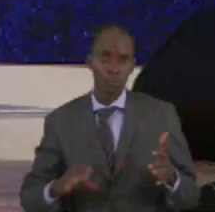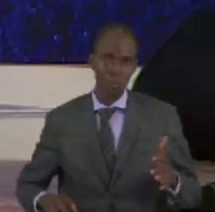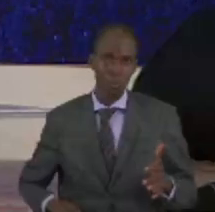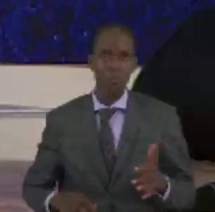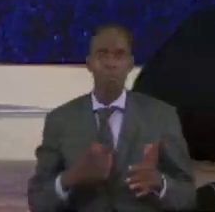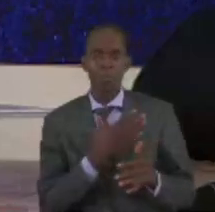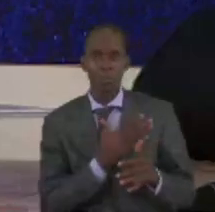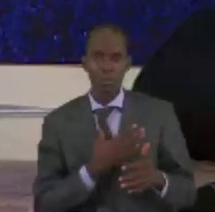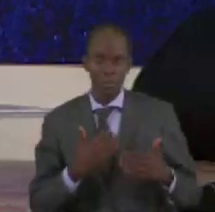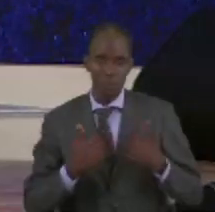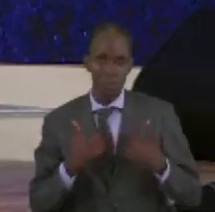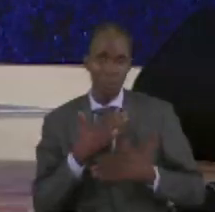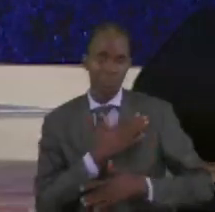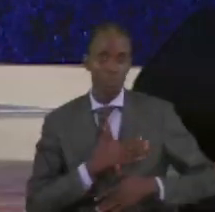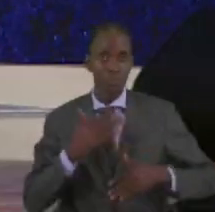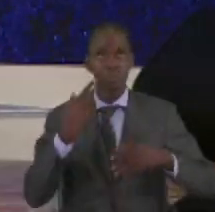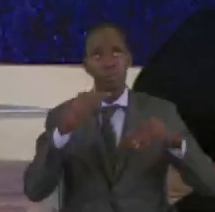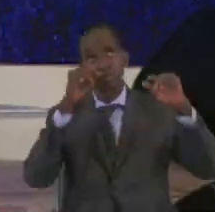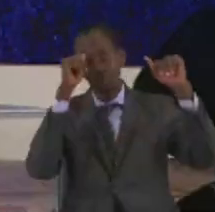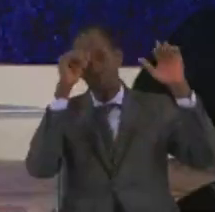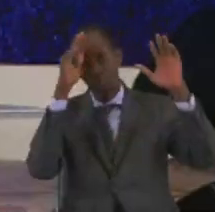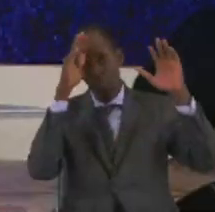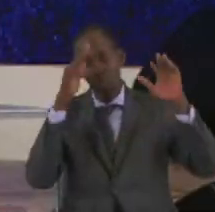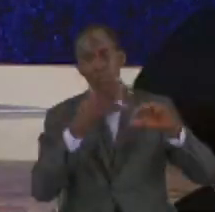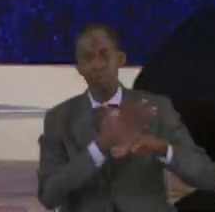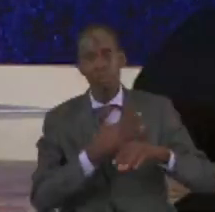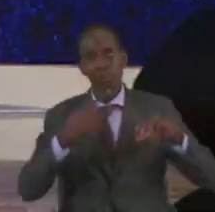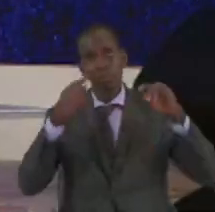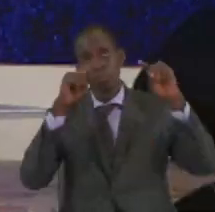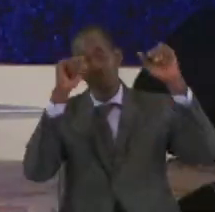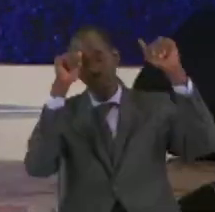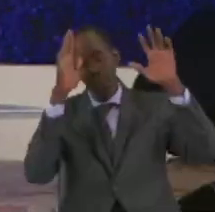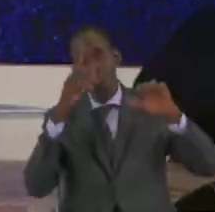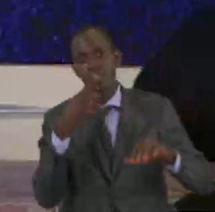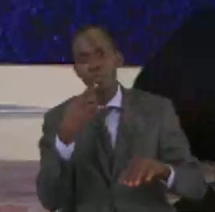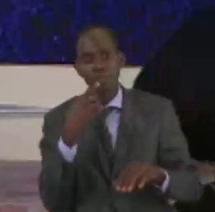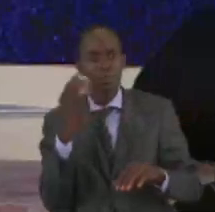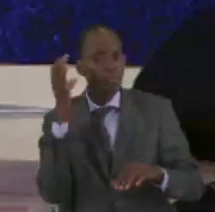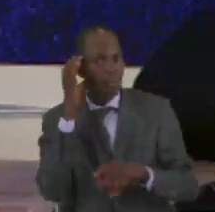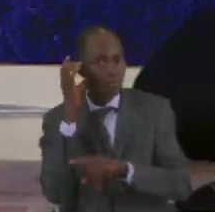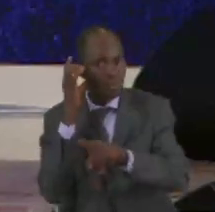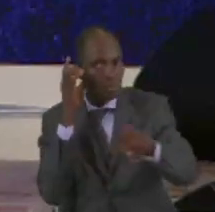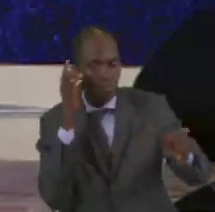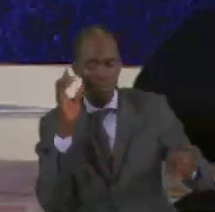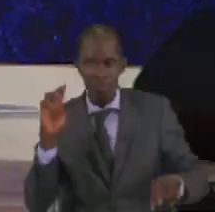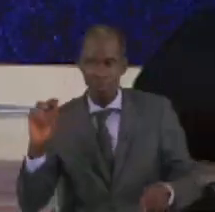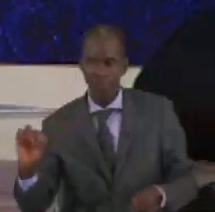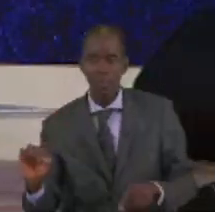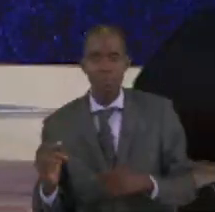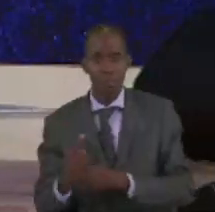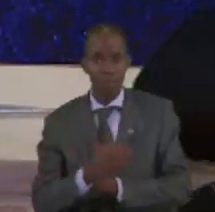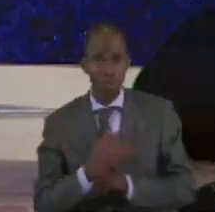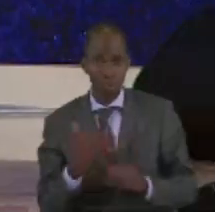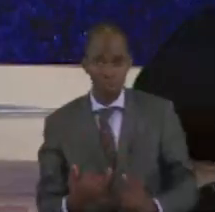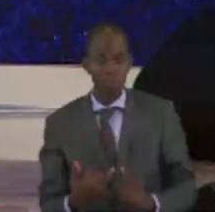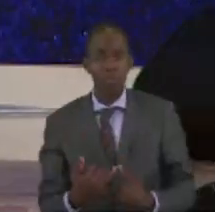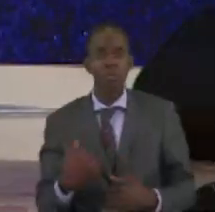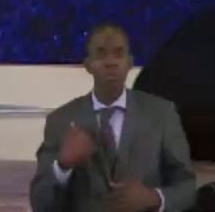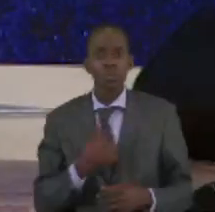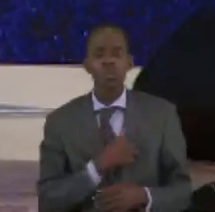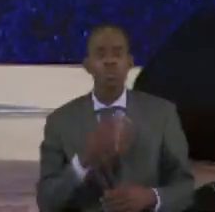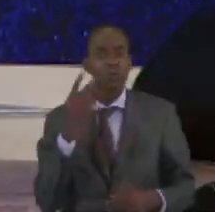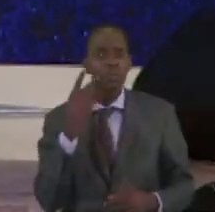Comme le Seigneur Jésus a plu au Père et le Père a dit, écoutez-le, aujourd'hui,